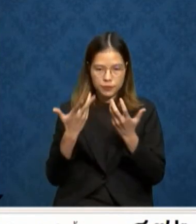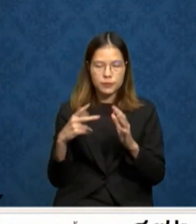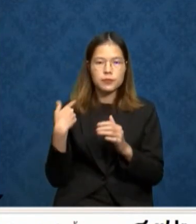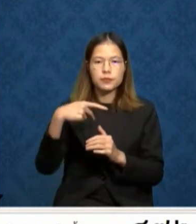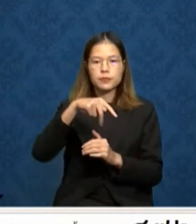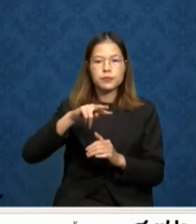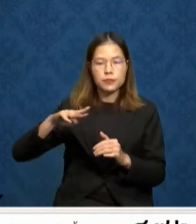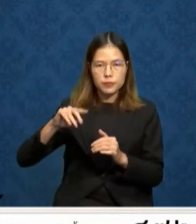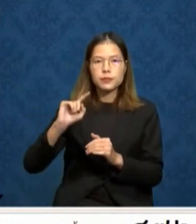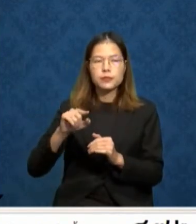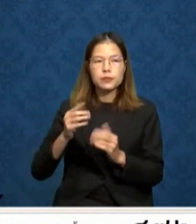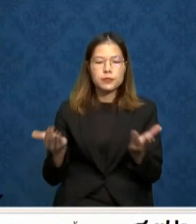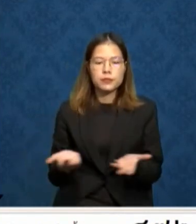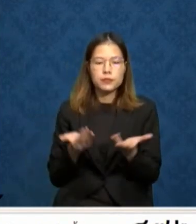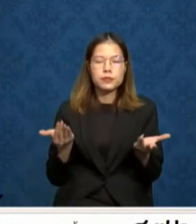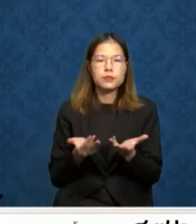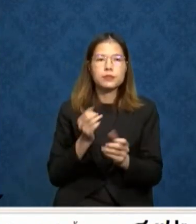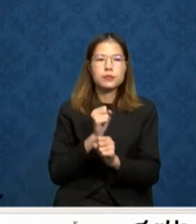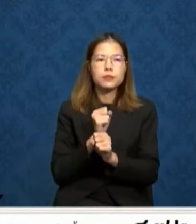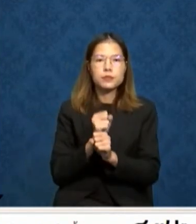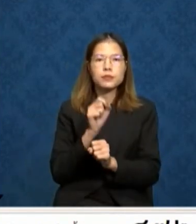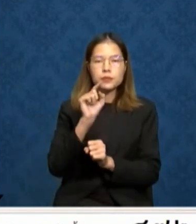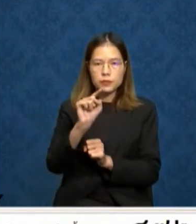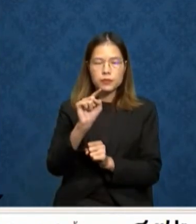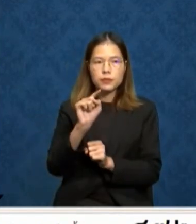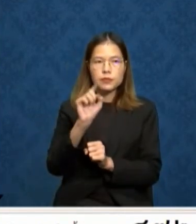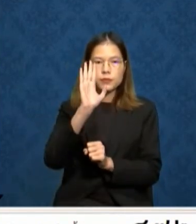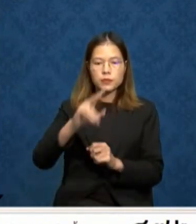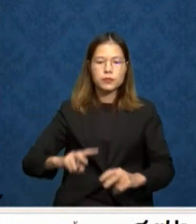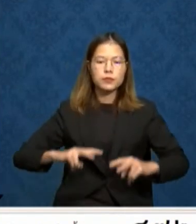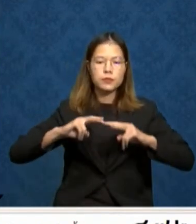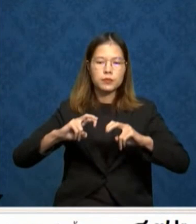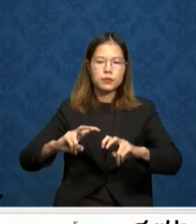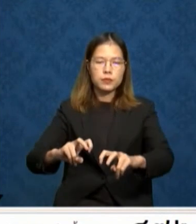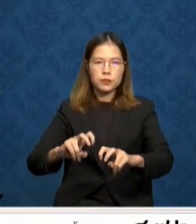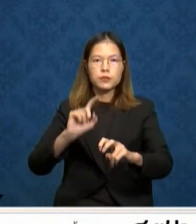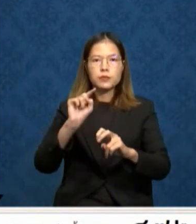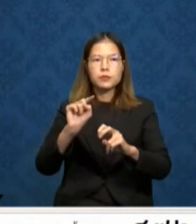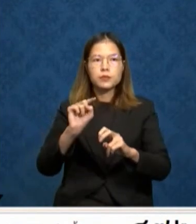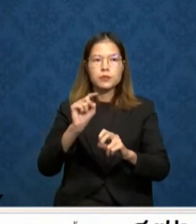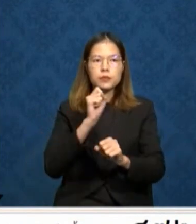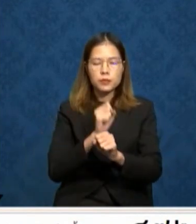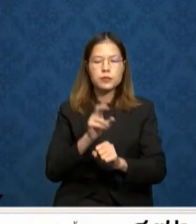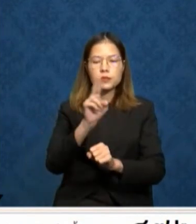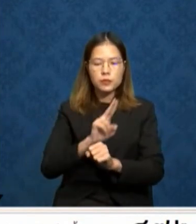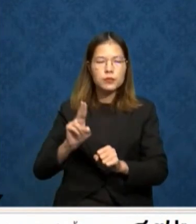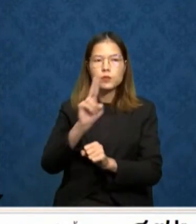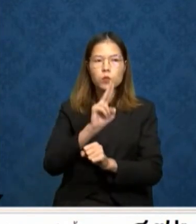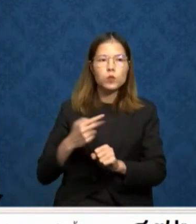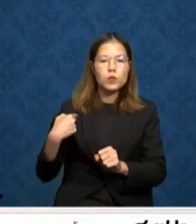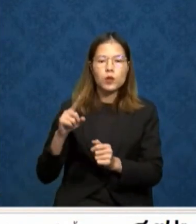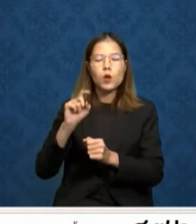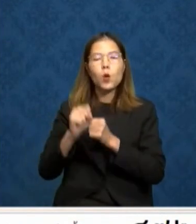ราชบัญญัติส่งเสริมผลงานวิจัยและนวัตกรรมไปใช้ประโยชน์พ.ศ.